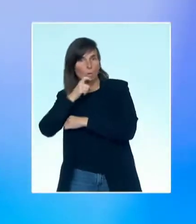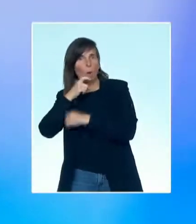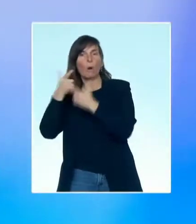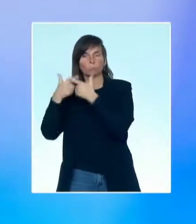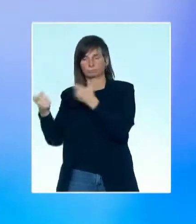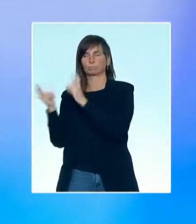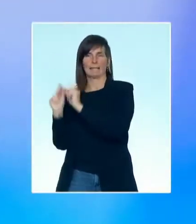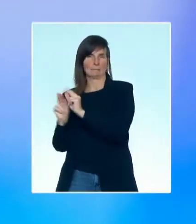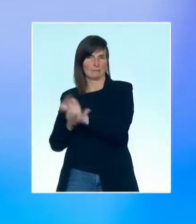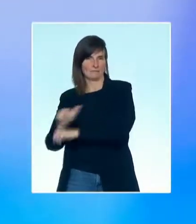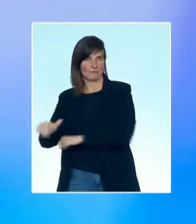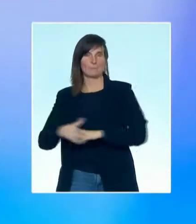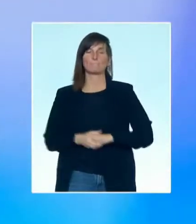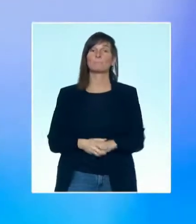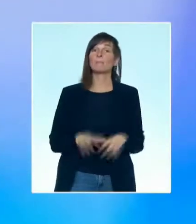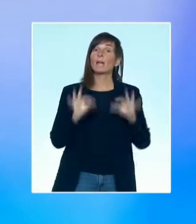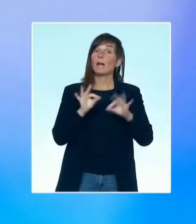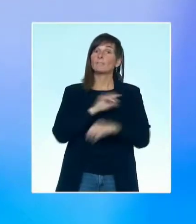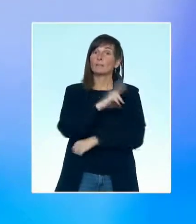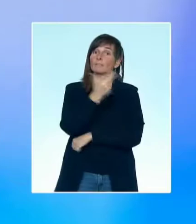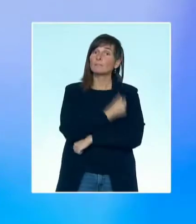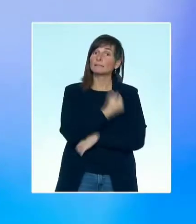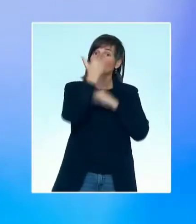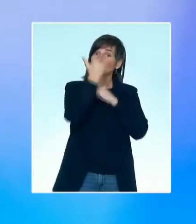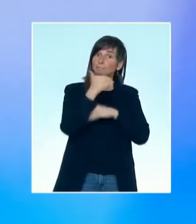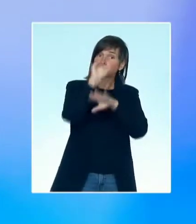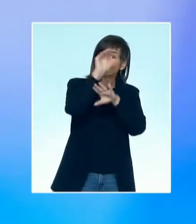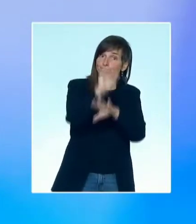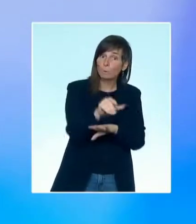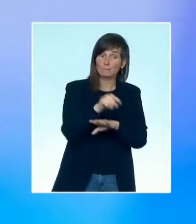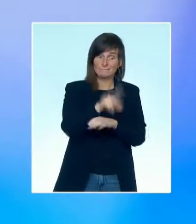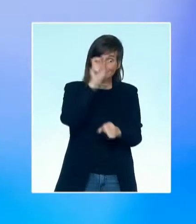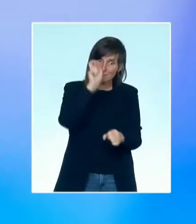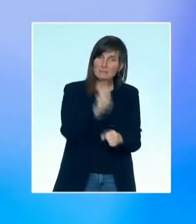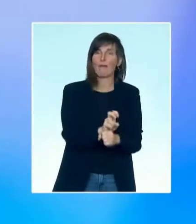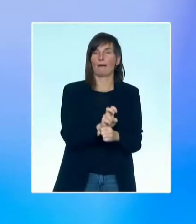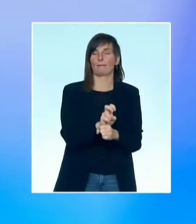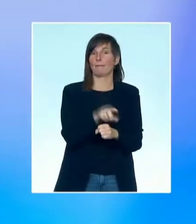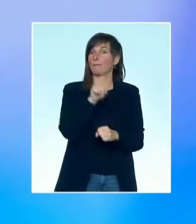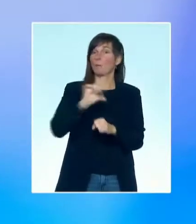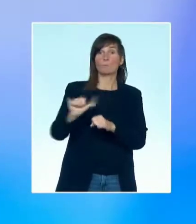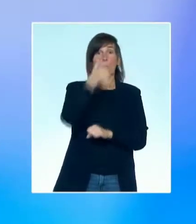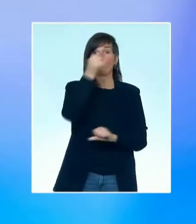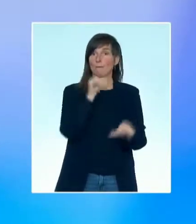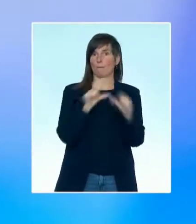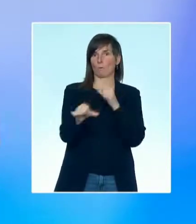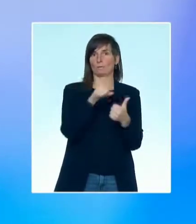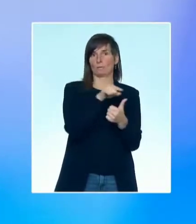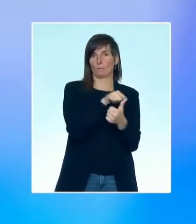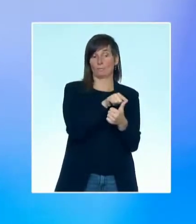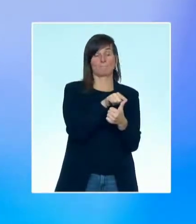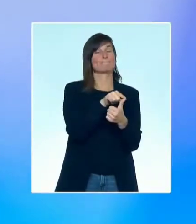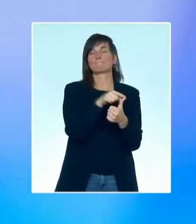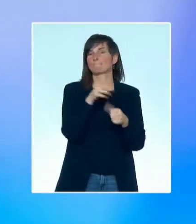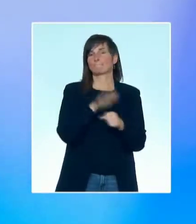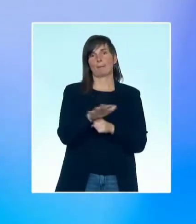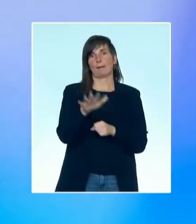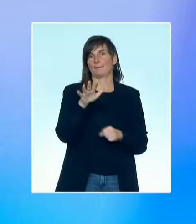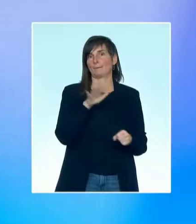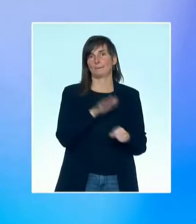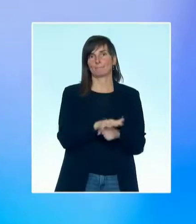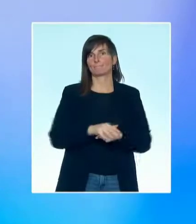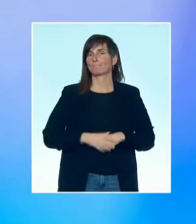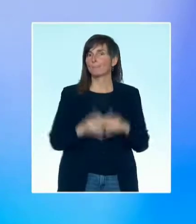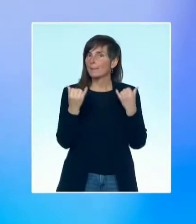le maintien de notre bouclier vaccinal est une condition indispensable, indispensable, il ne suffira pas pour